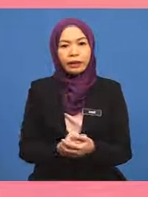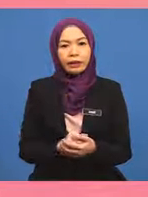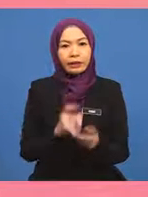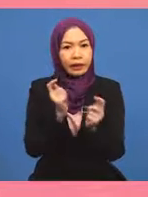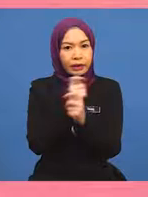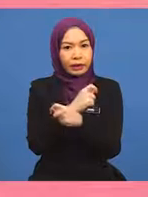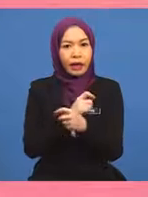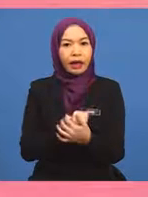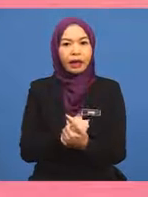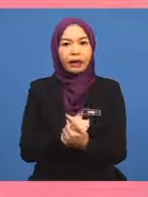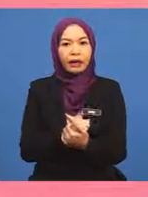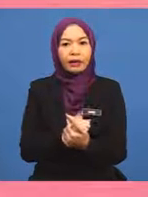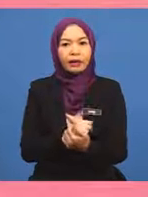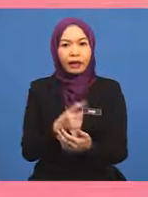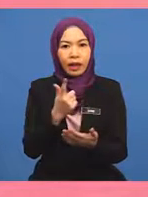bentuk lakaran.